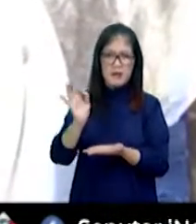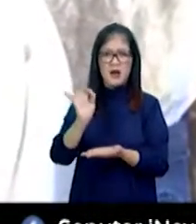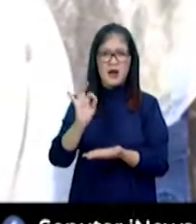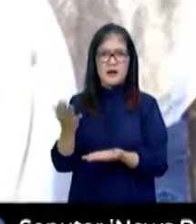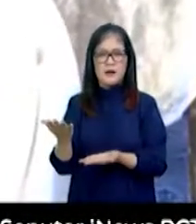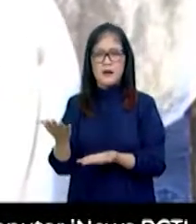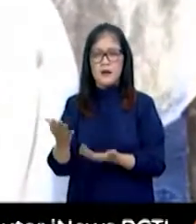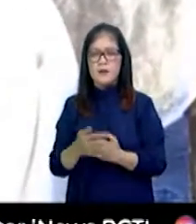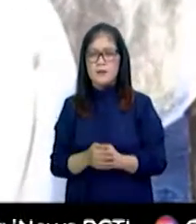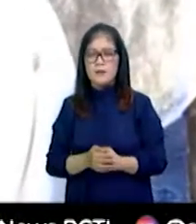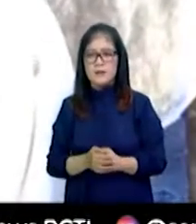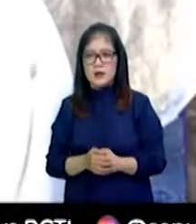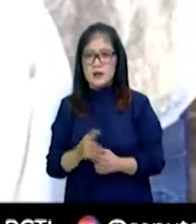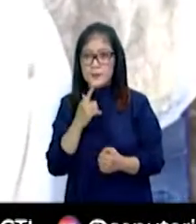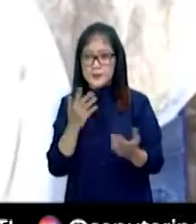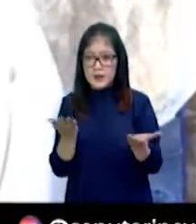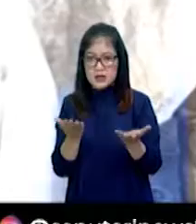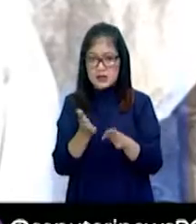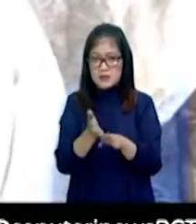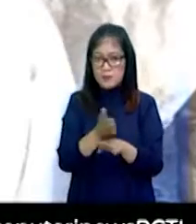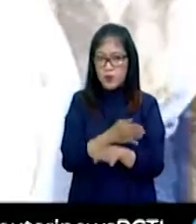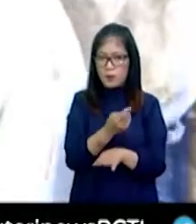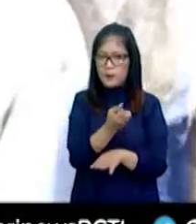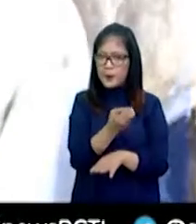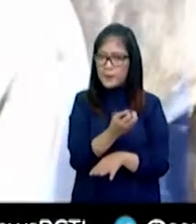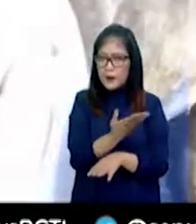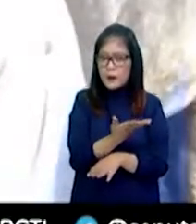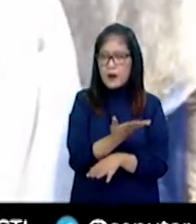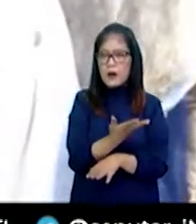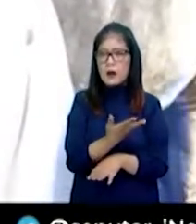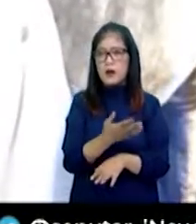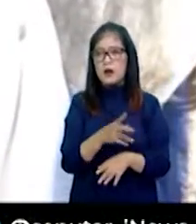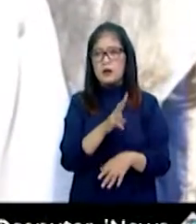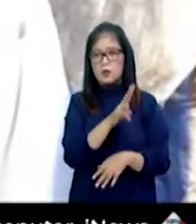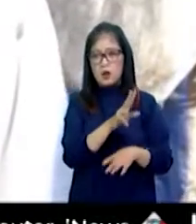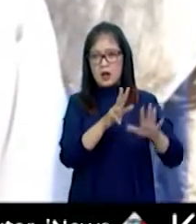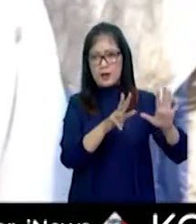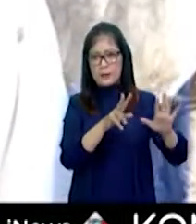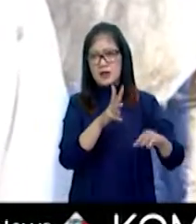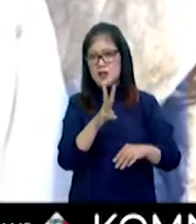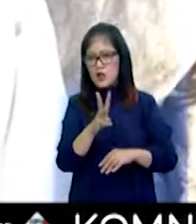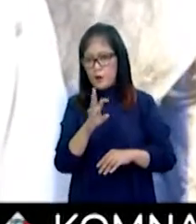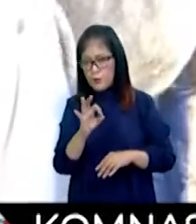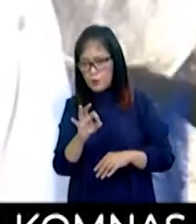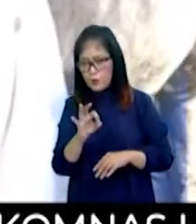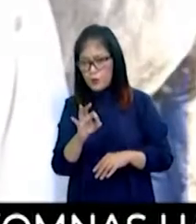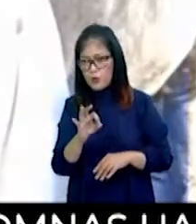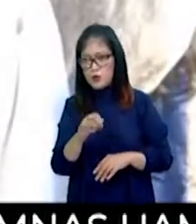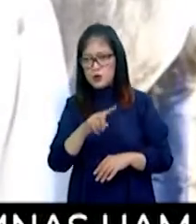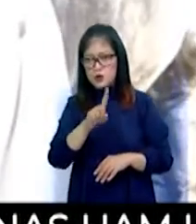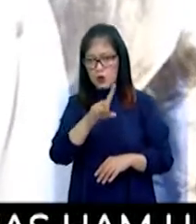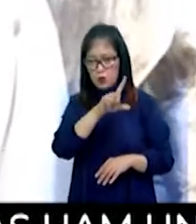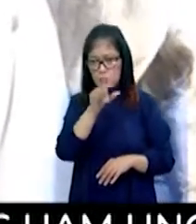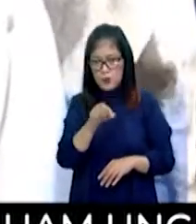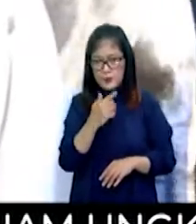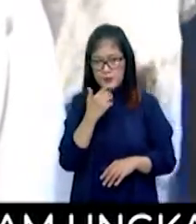berapa ini? Pemanya perkiraan harganya 28 naik ke 30. Jadi 30 ini ya? Iya, Pak. Dalam sebulan katanya bisa naik berapa